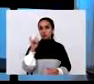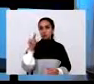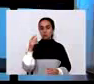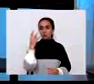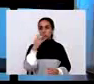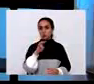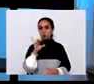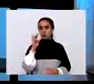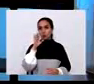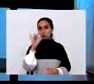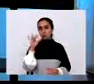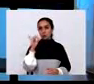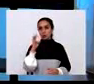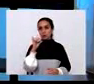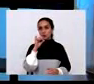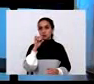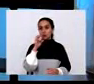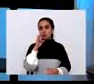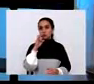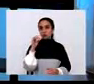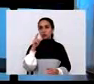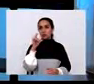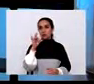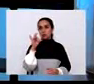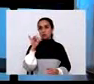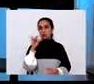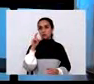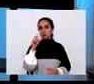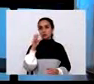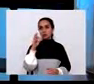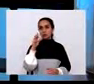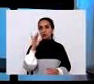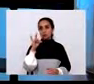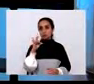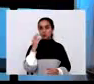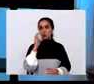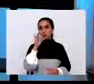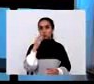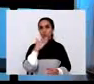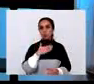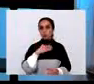нужна. Но не хризантемы, а вот но любит запятые.